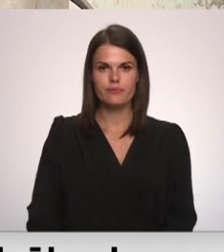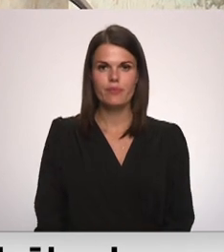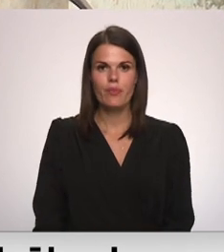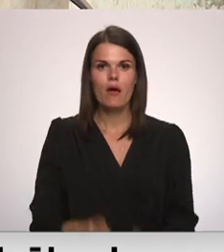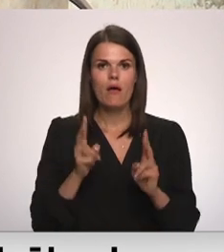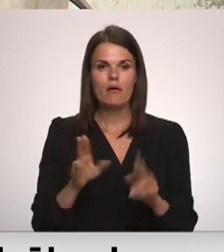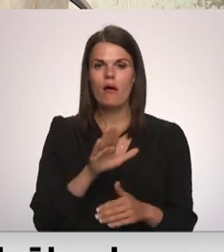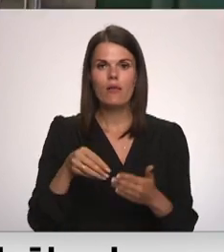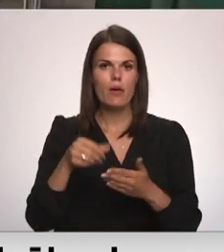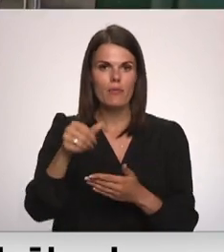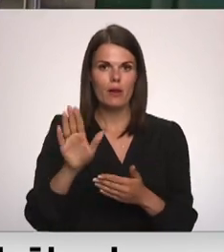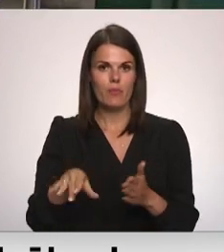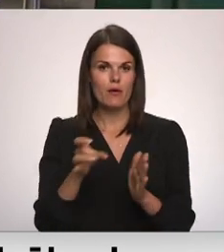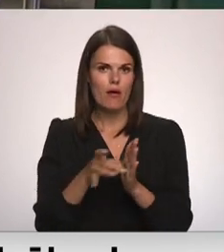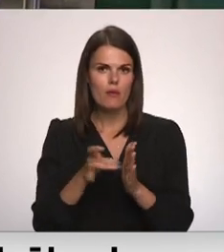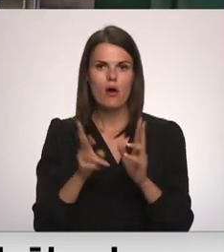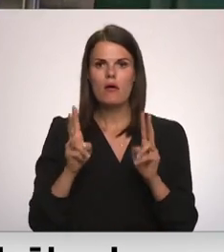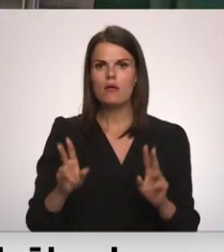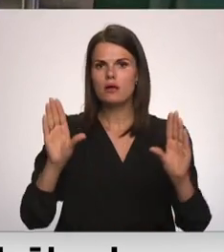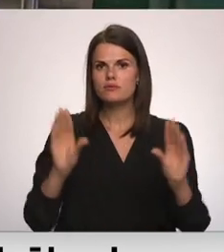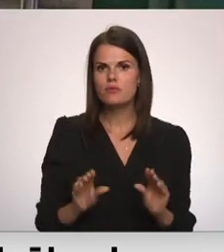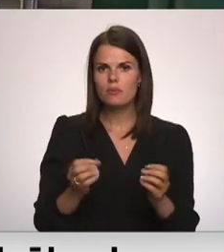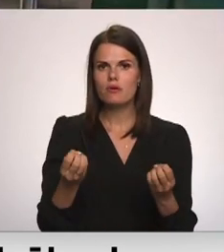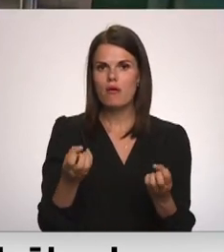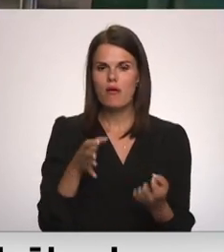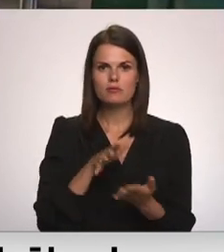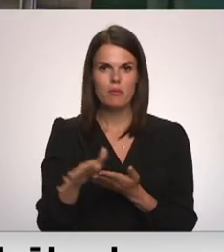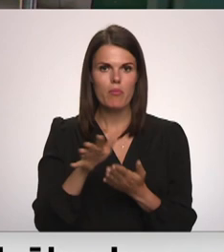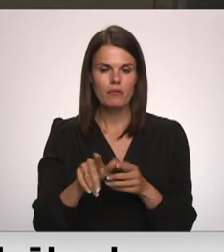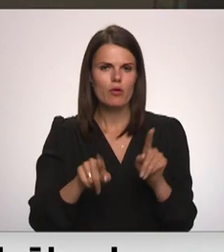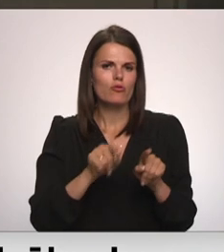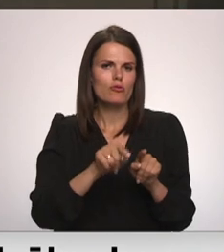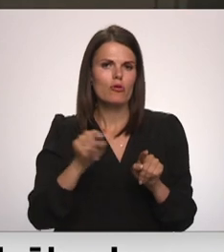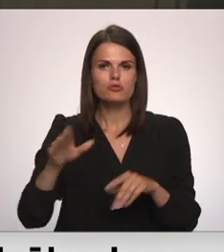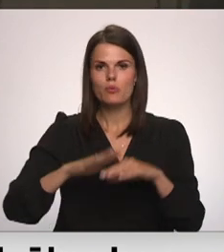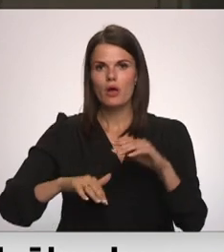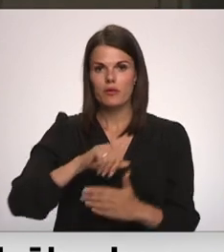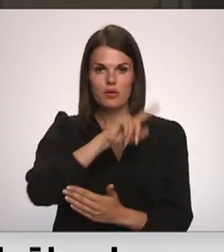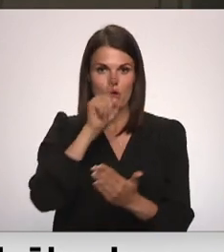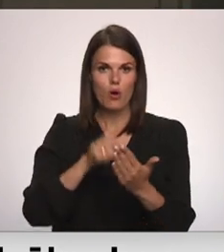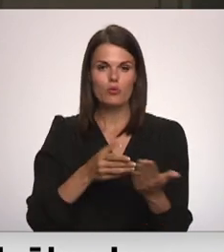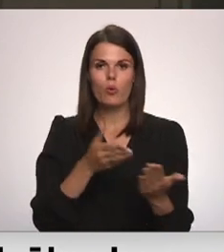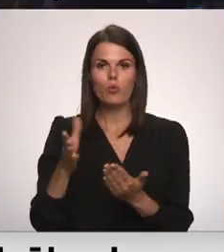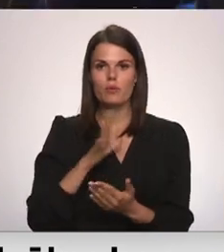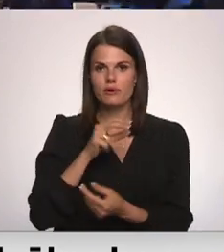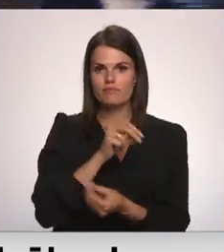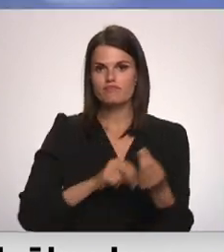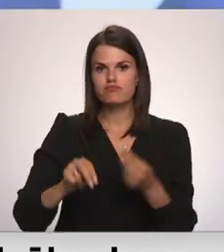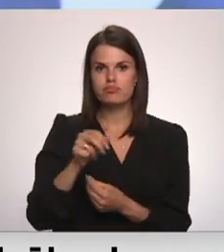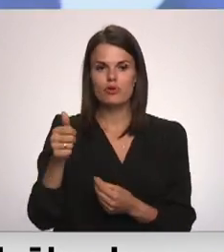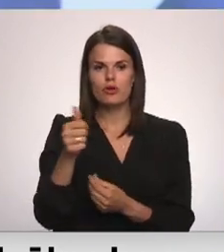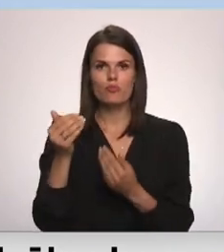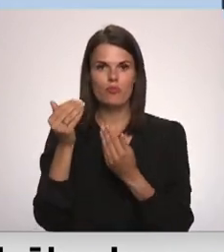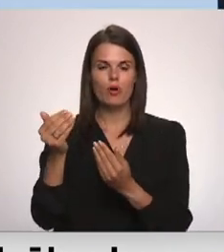Kā nepārmaksāt par elektrību, kā samazināt gāzes patēriņu? Tie ir tikai daži praktiski jautājumi, kuri tika apspriesti īpaši